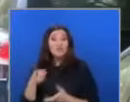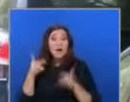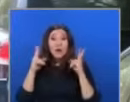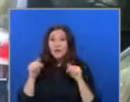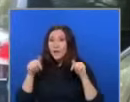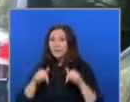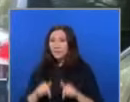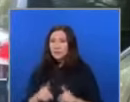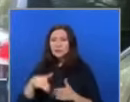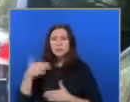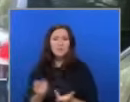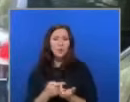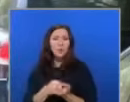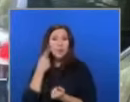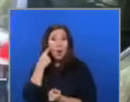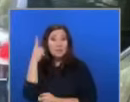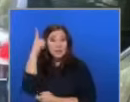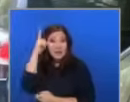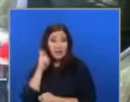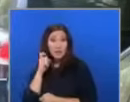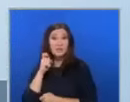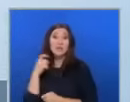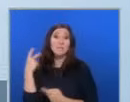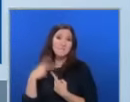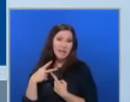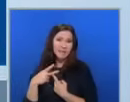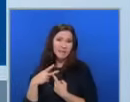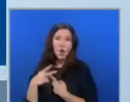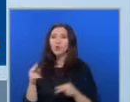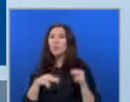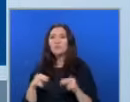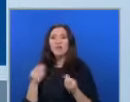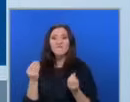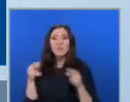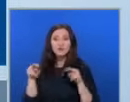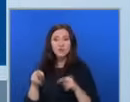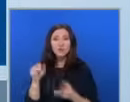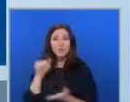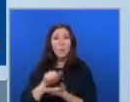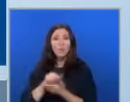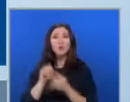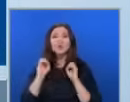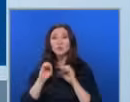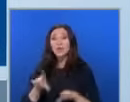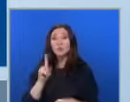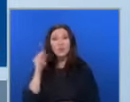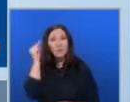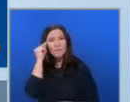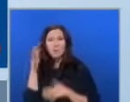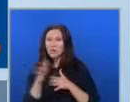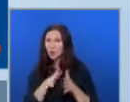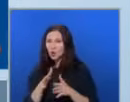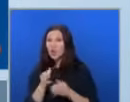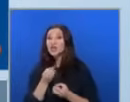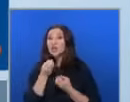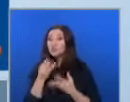реших днеска, след поредния опит, да сигнализирам медиите. От Комисията за финансов надзор публикуваха съобщение, с което напомнят на хората,